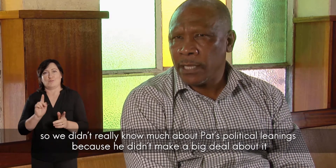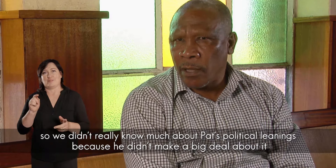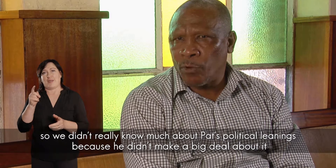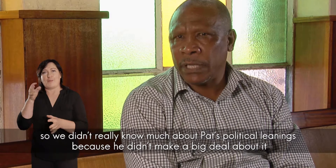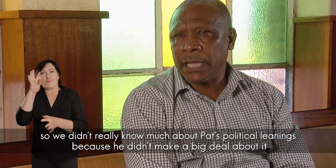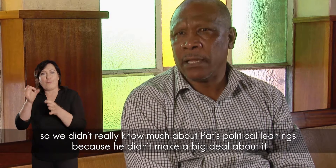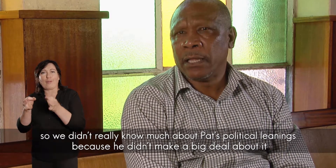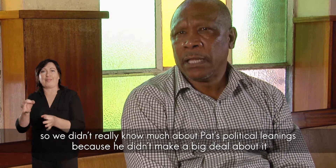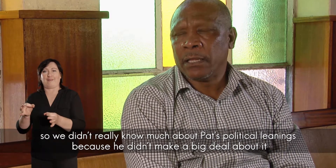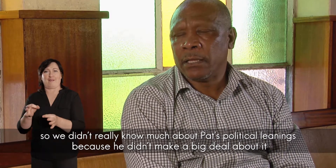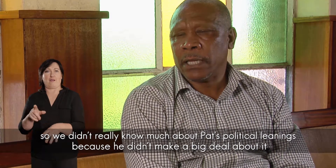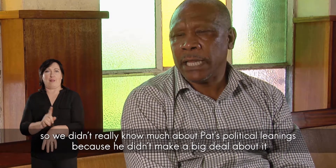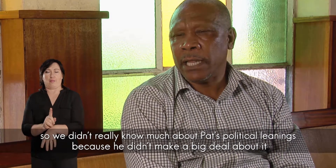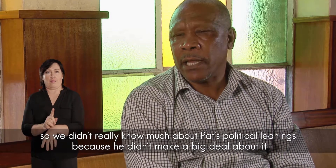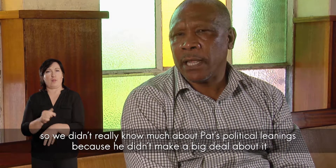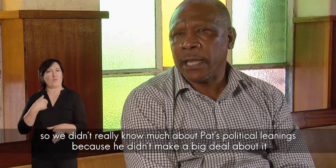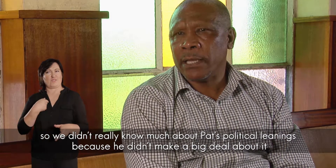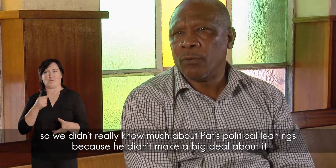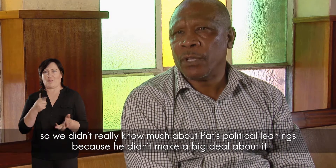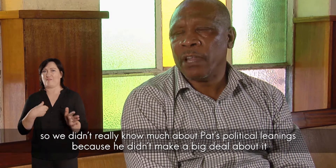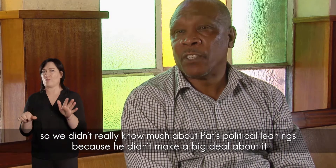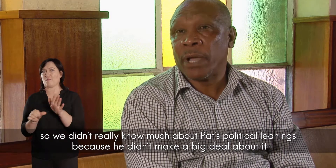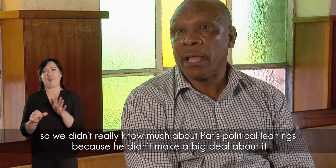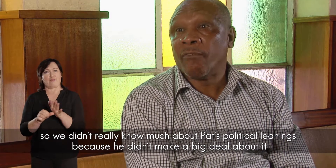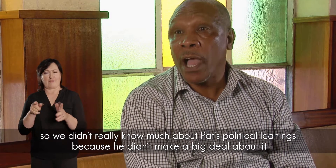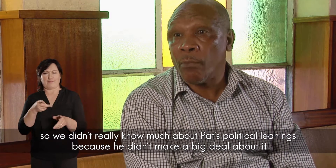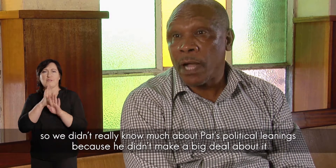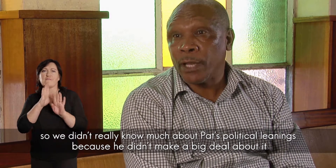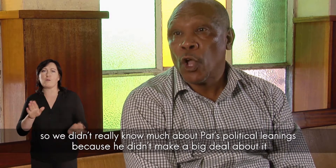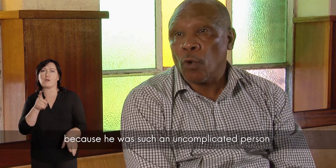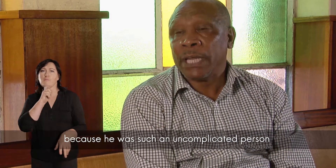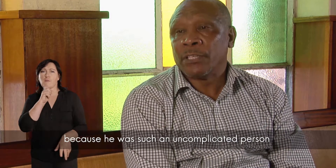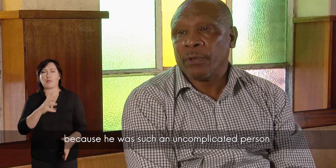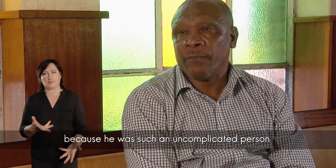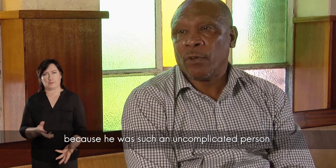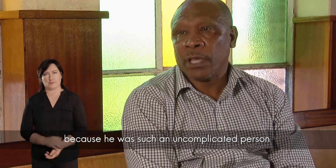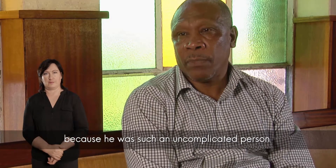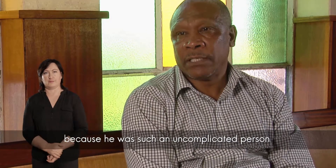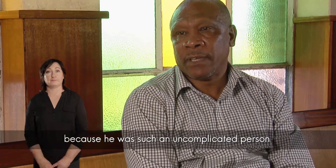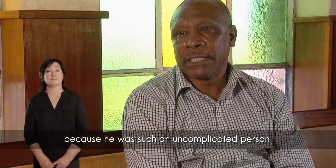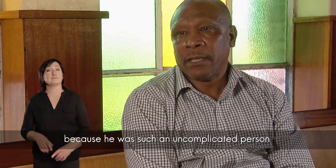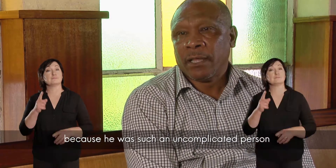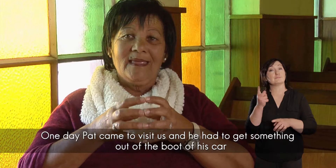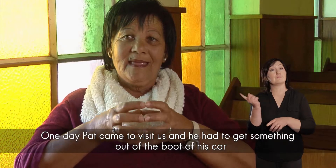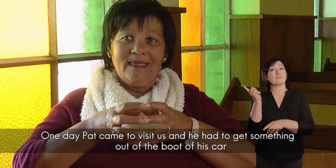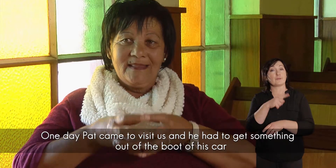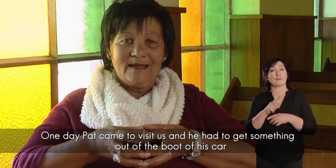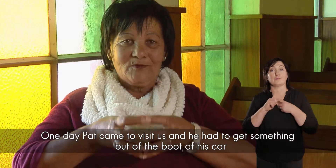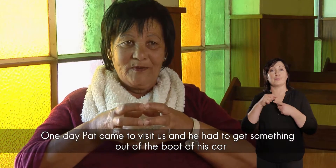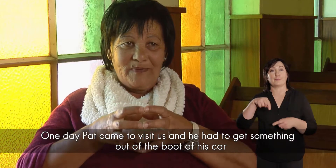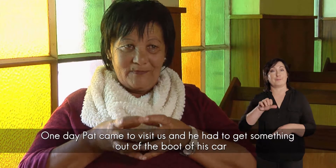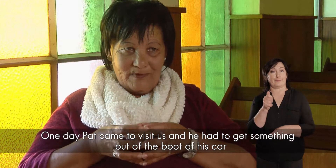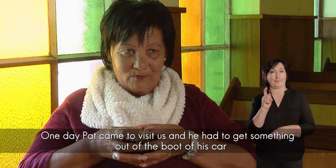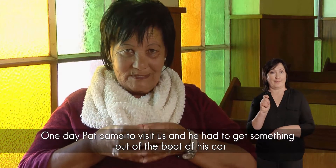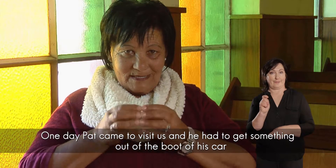eindelike politieke, gelenteer nie. En ek dink ook nie, dat was baie gewag gemaakt nie, omdat hy so eenvoudige mens was. Eendag het